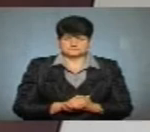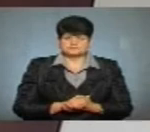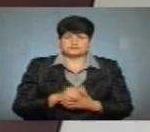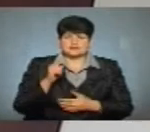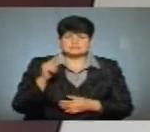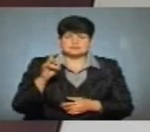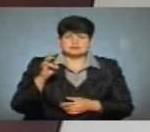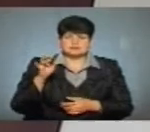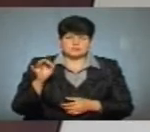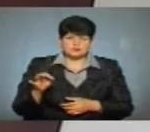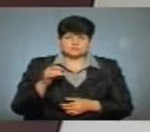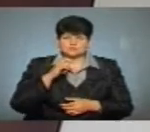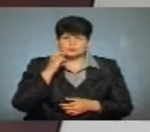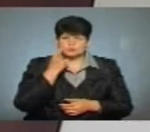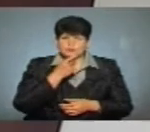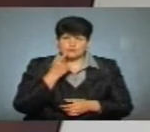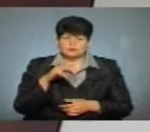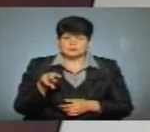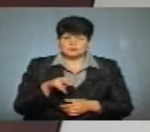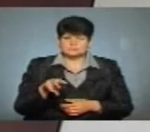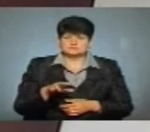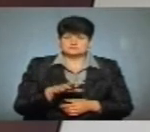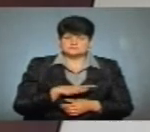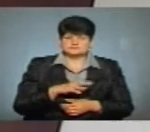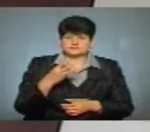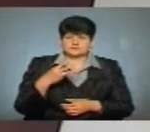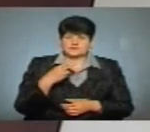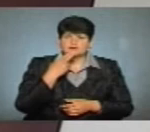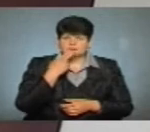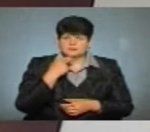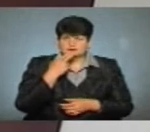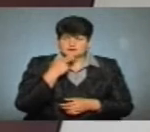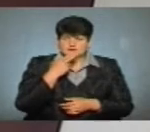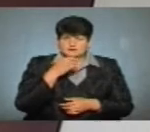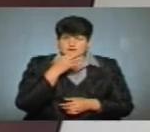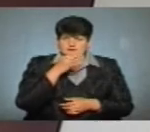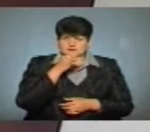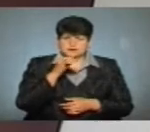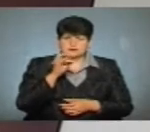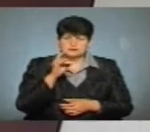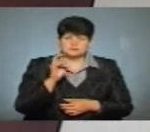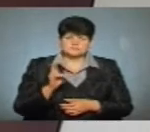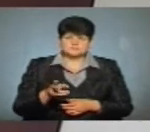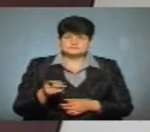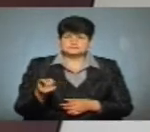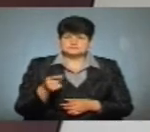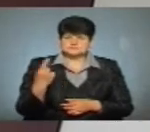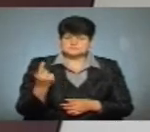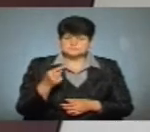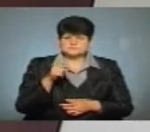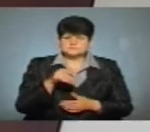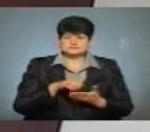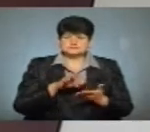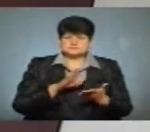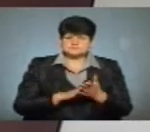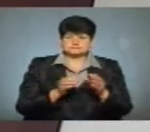Зовнішнє незалежне оцінювання з української мови та літератури відбулося 30 червня, розповів Юрій Шайнюк. За його словами, з Тернопільщини на нього